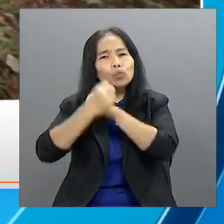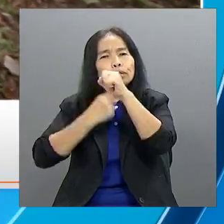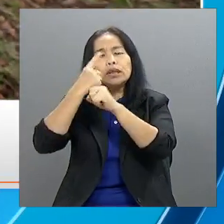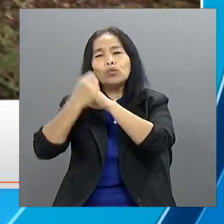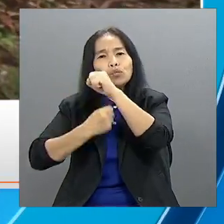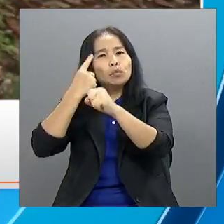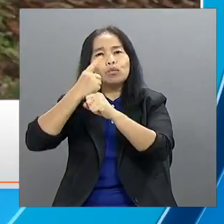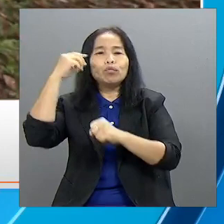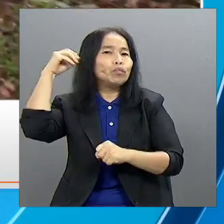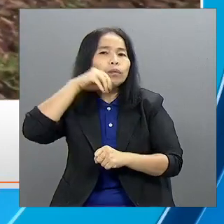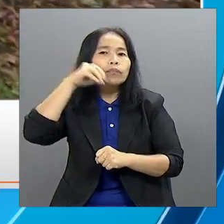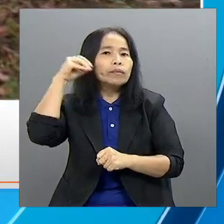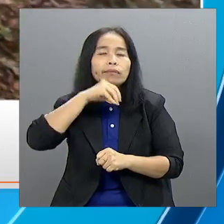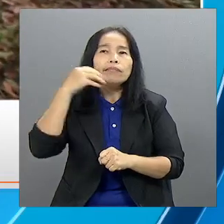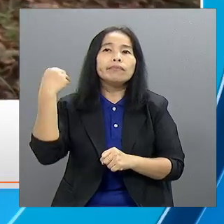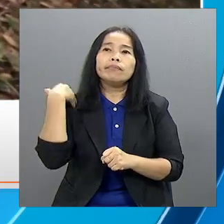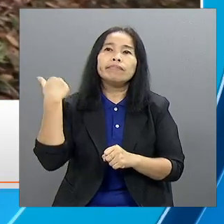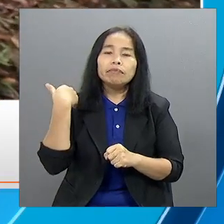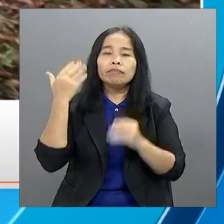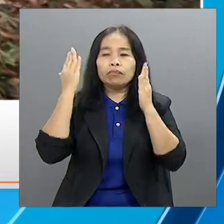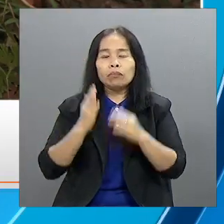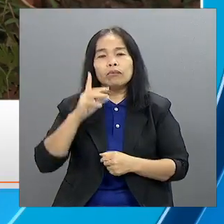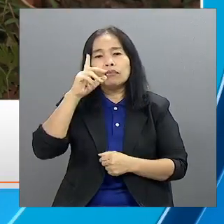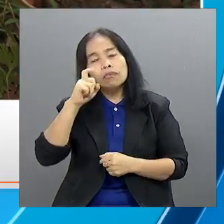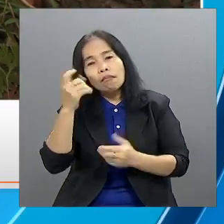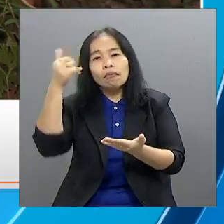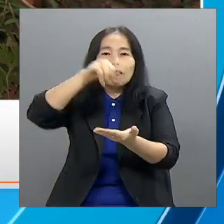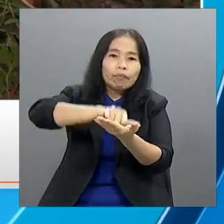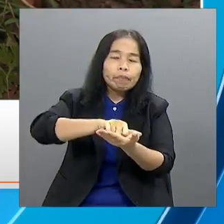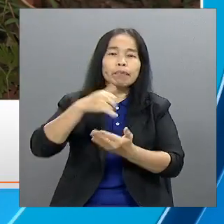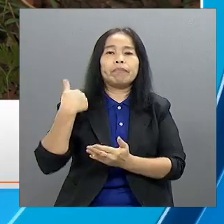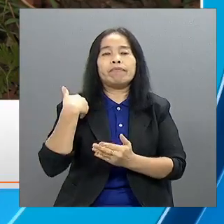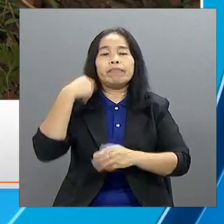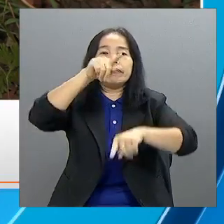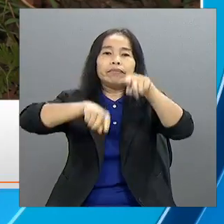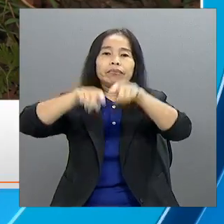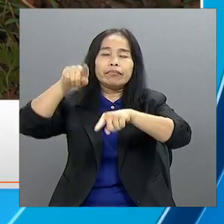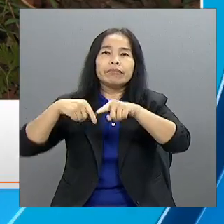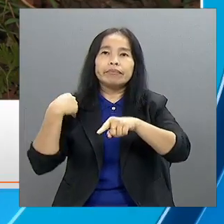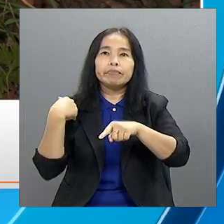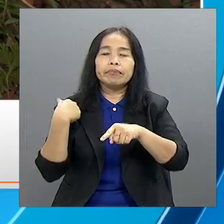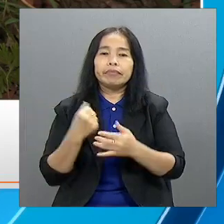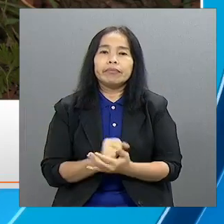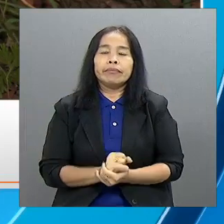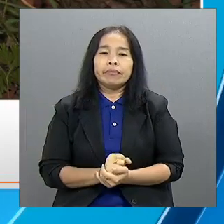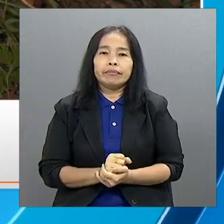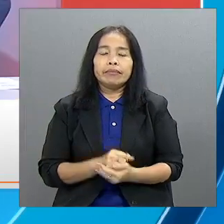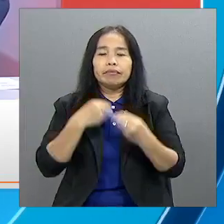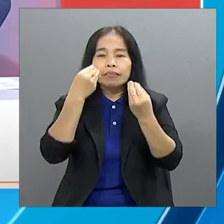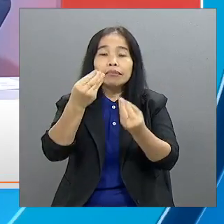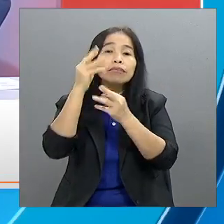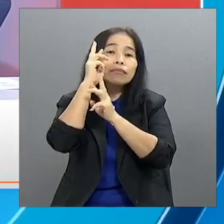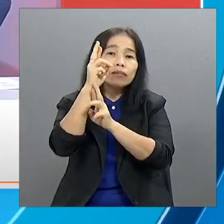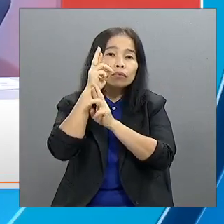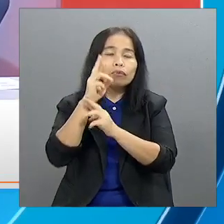ปีก็จะมีผู้เสียชีวิตบ้างด้วยในบางครั้งนะฮะ คร ับ มันจะต้องถึงระวัง ครับการแพ้อาหารจากพืชผักเหล่